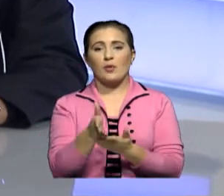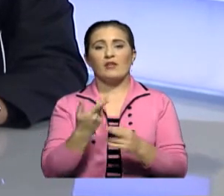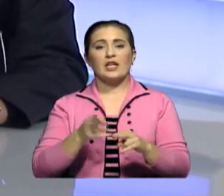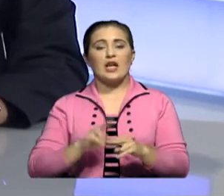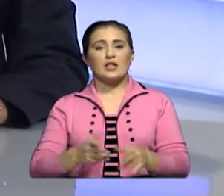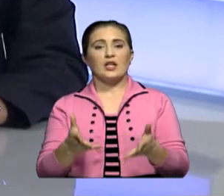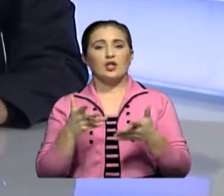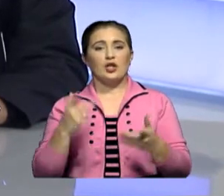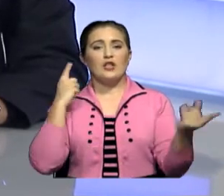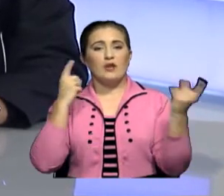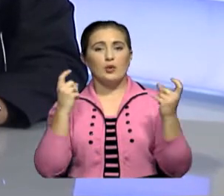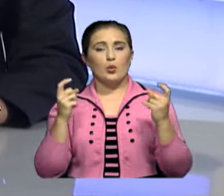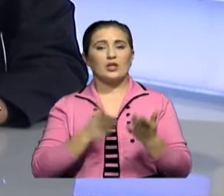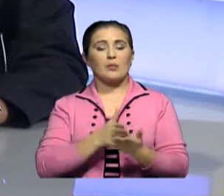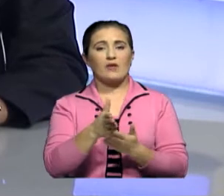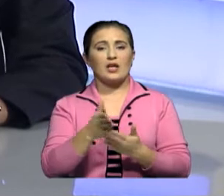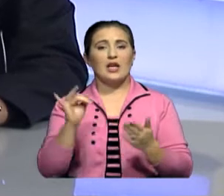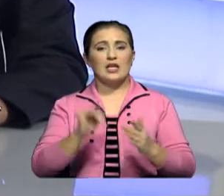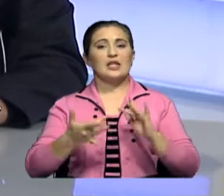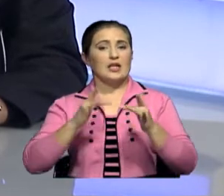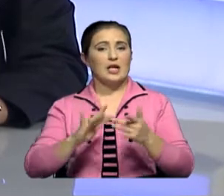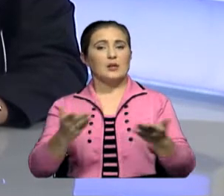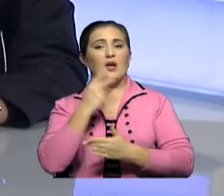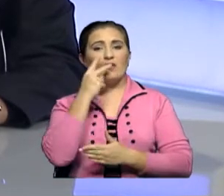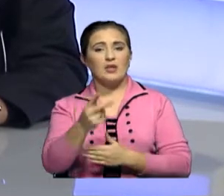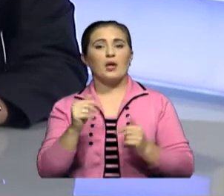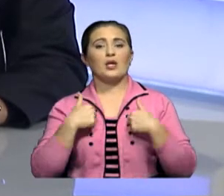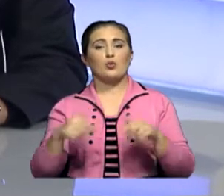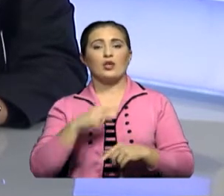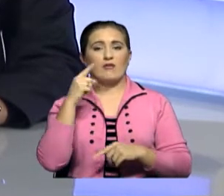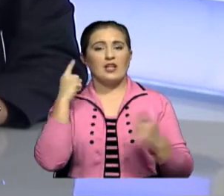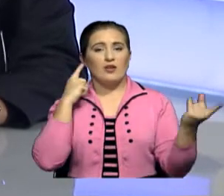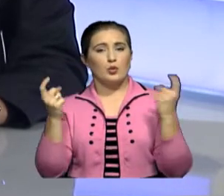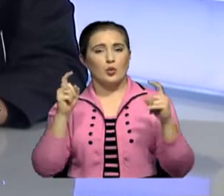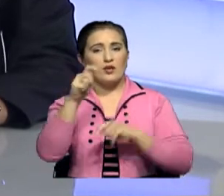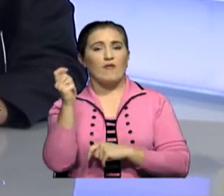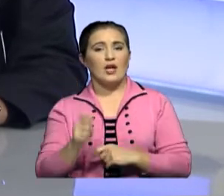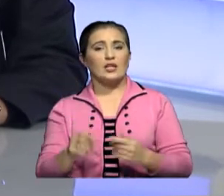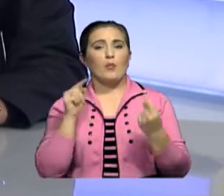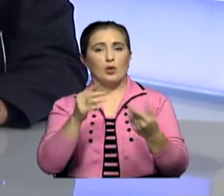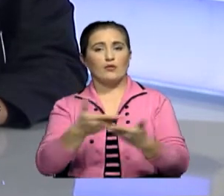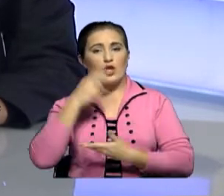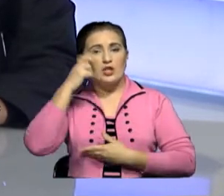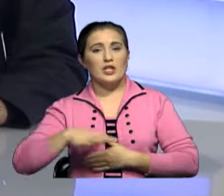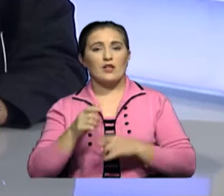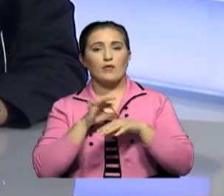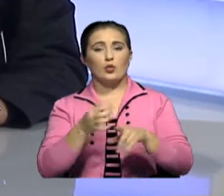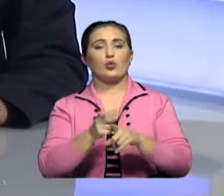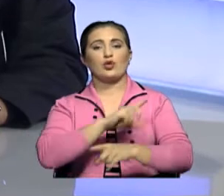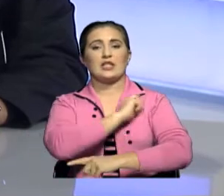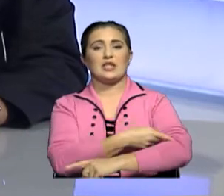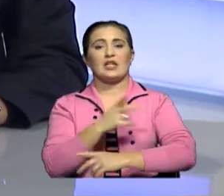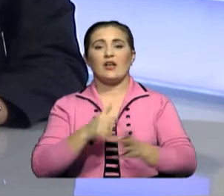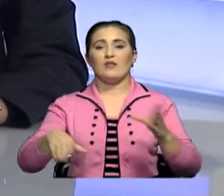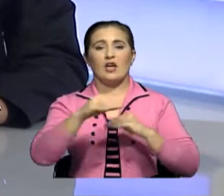конечно информационное направлении и интернет мы видим как я уже говорил что информационная война против нашей страны ведется очень сильно на